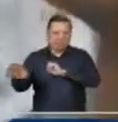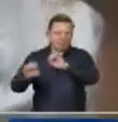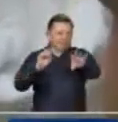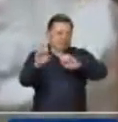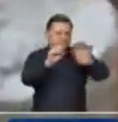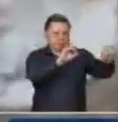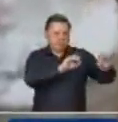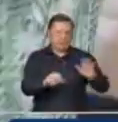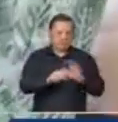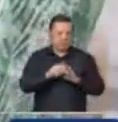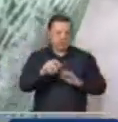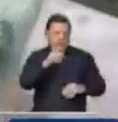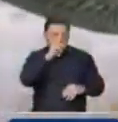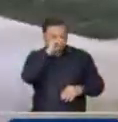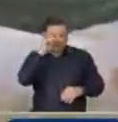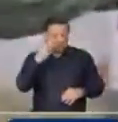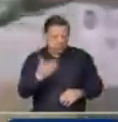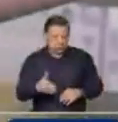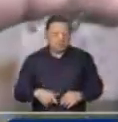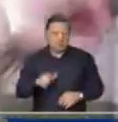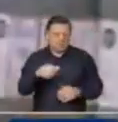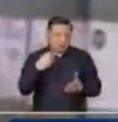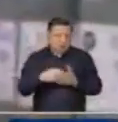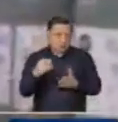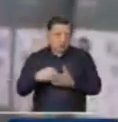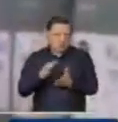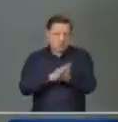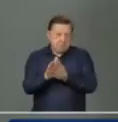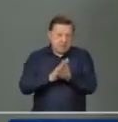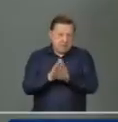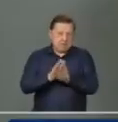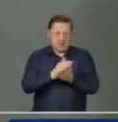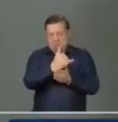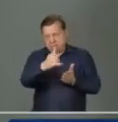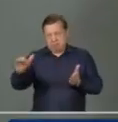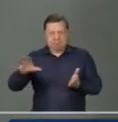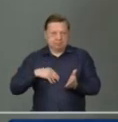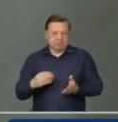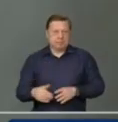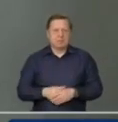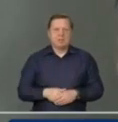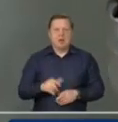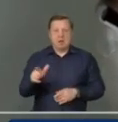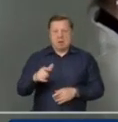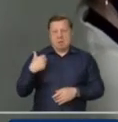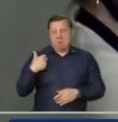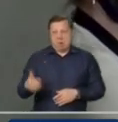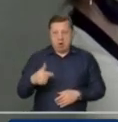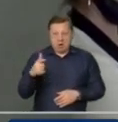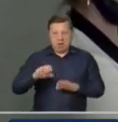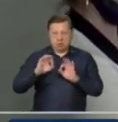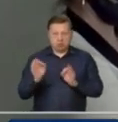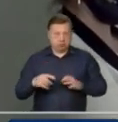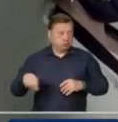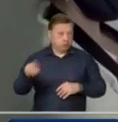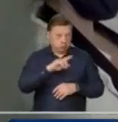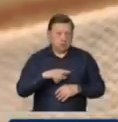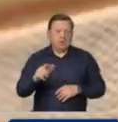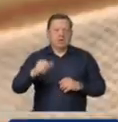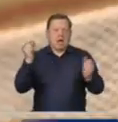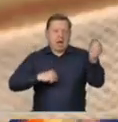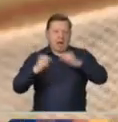A klienci udowadniają, że w ten sposób kupować można nie tylko mydło i powidło. Zamożni miłośnicy sztuki już zacierają ręce. Dom aukcyjny